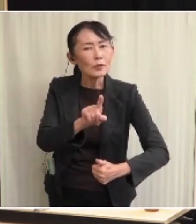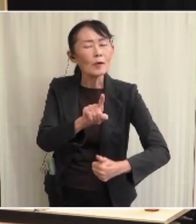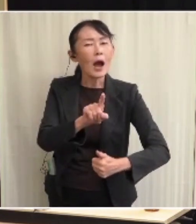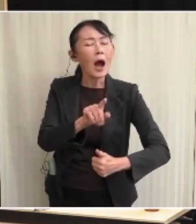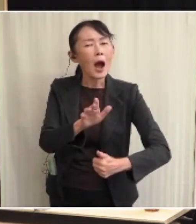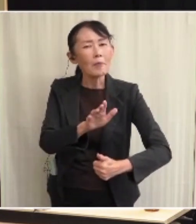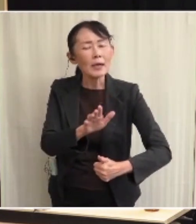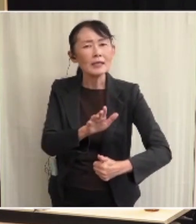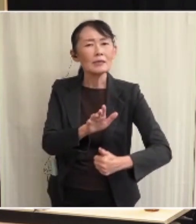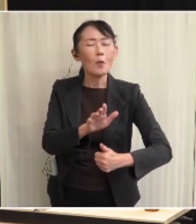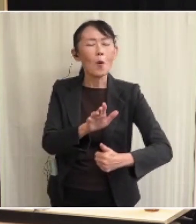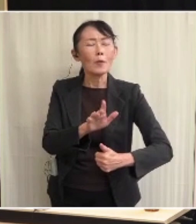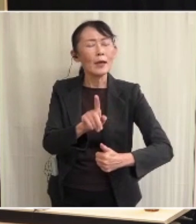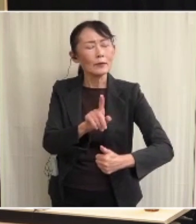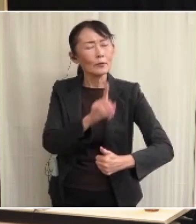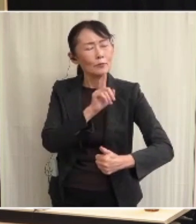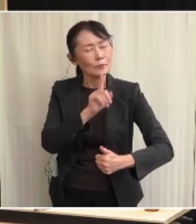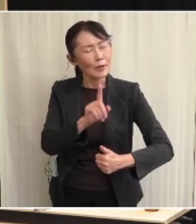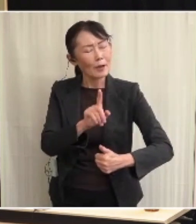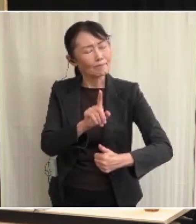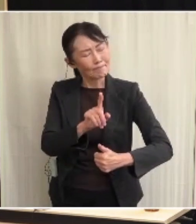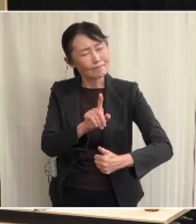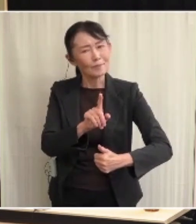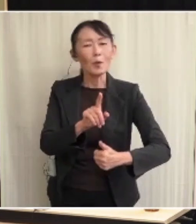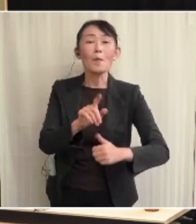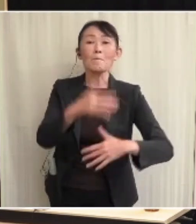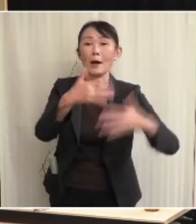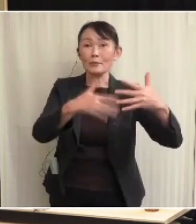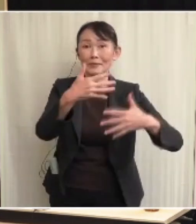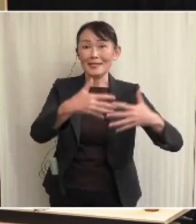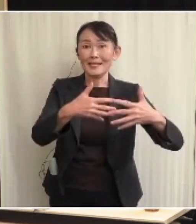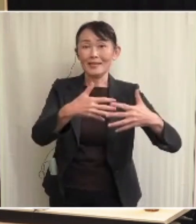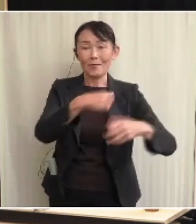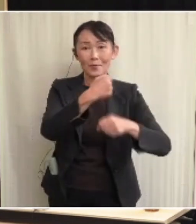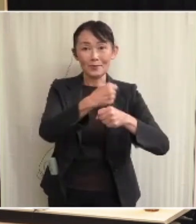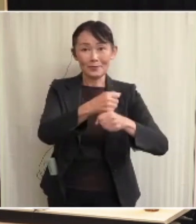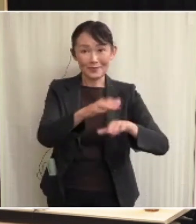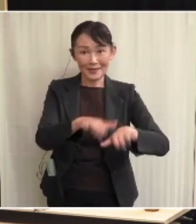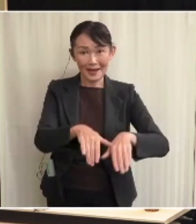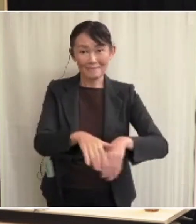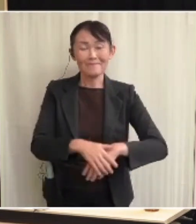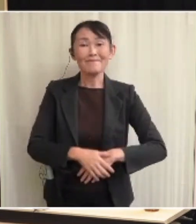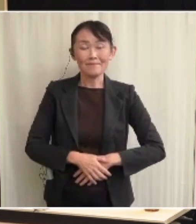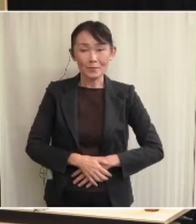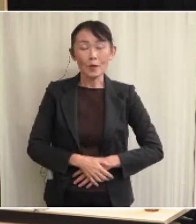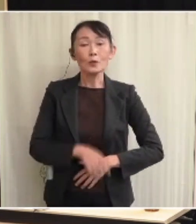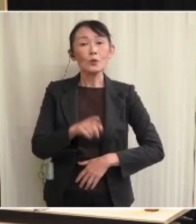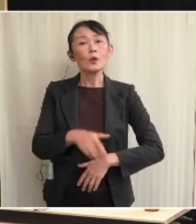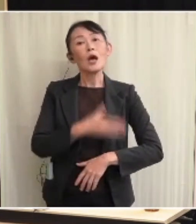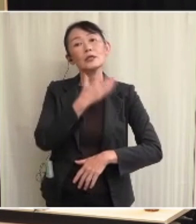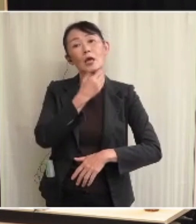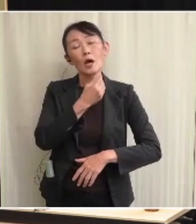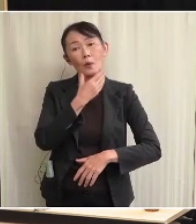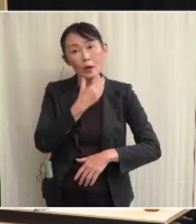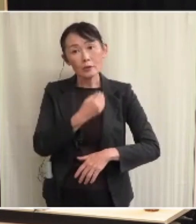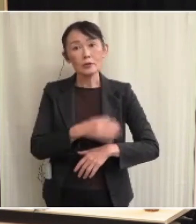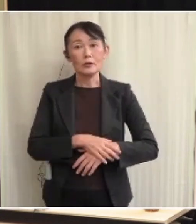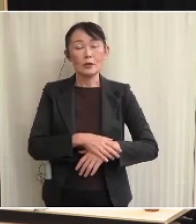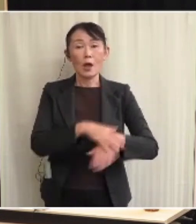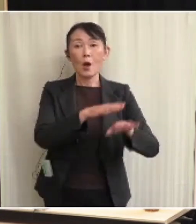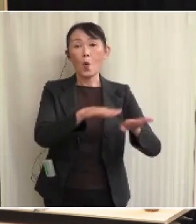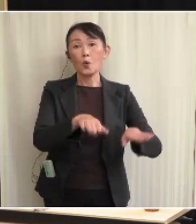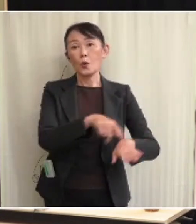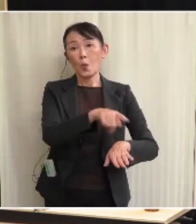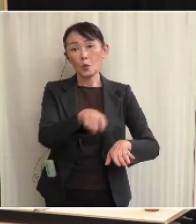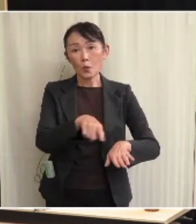組が始まったということでございまして、まあ、意義としてはそういうことを、当初考えてましたら、これが幸いにして、お子様方親御さ